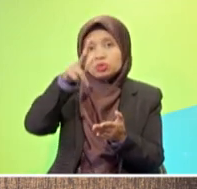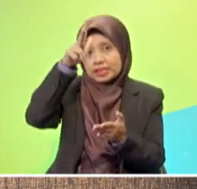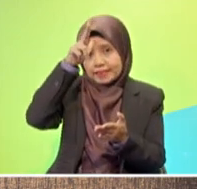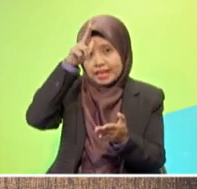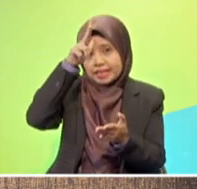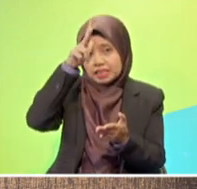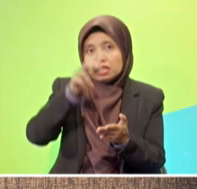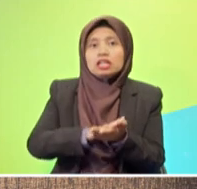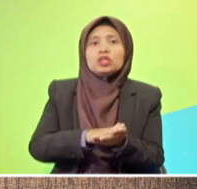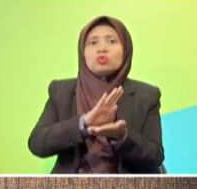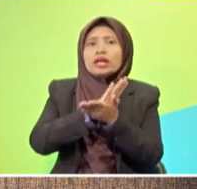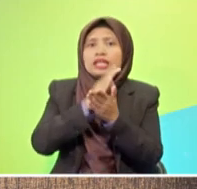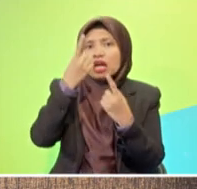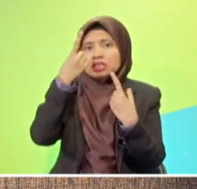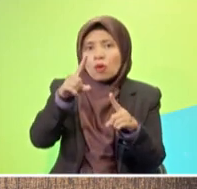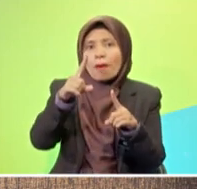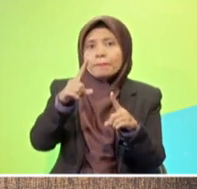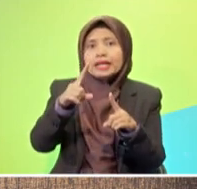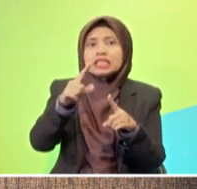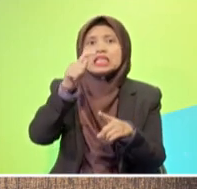teka-teki dan merupakan